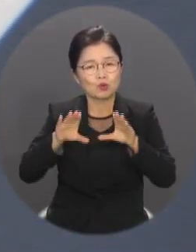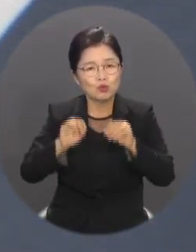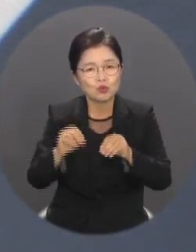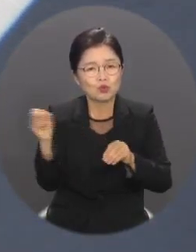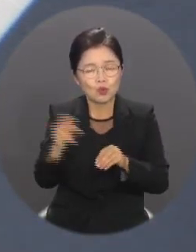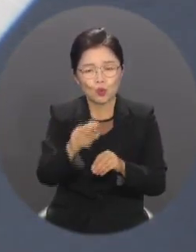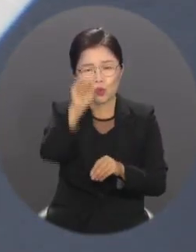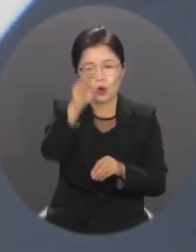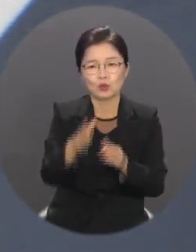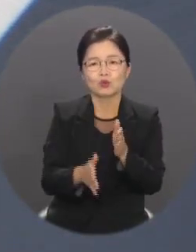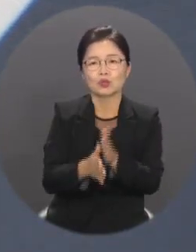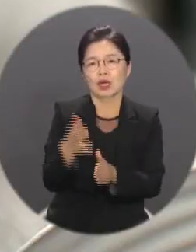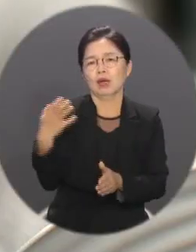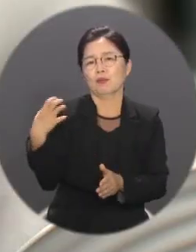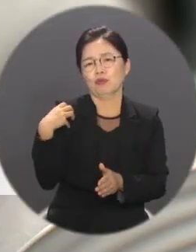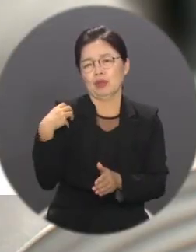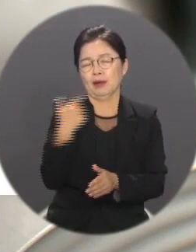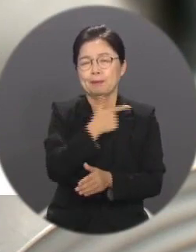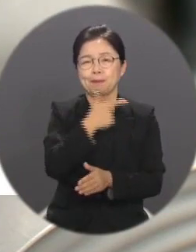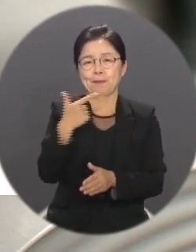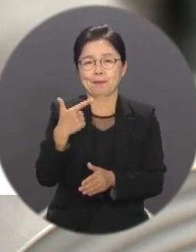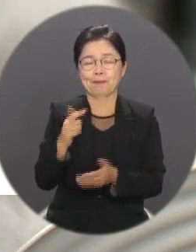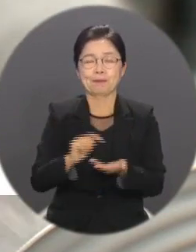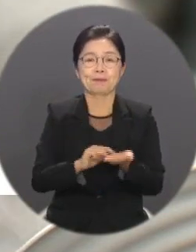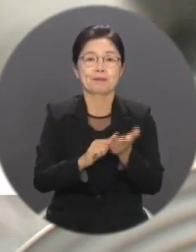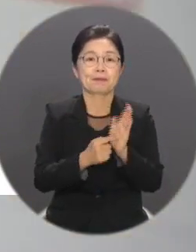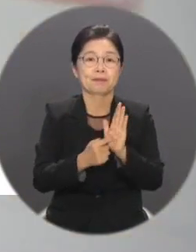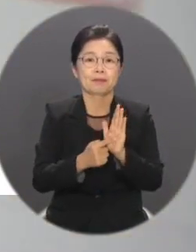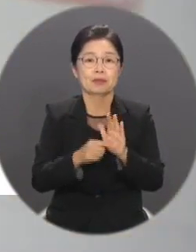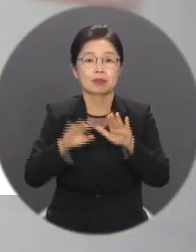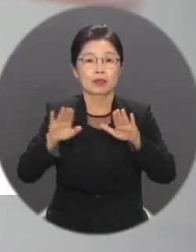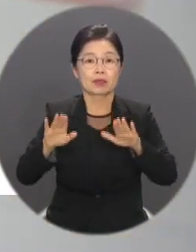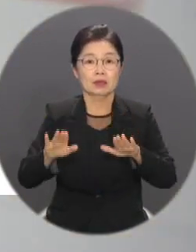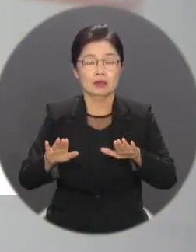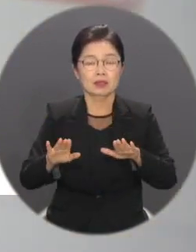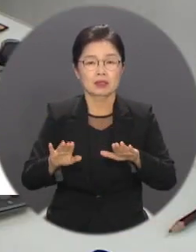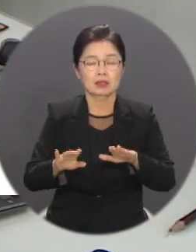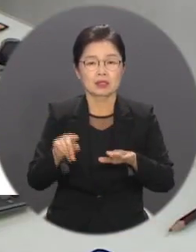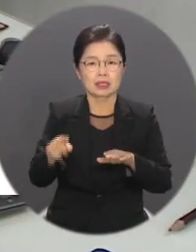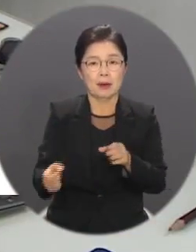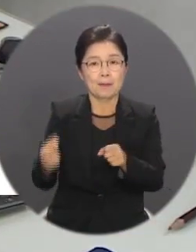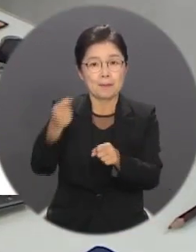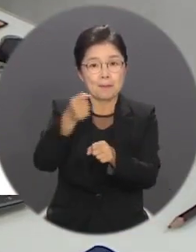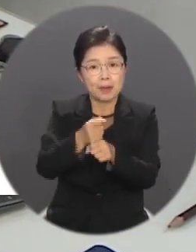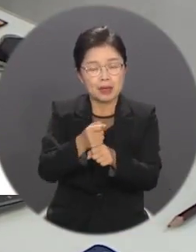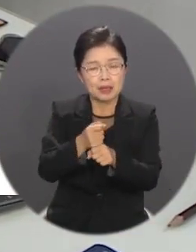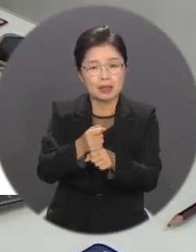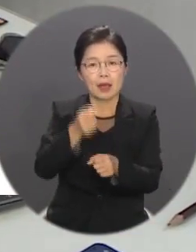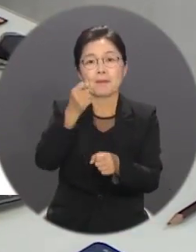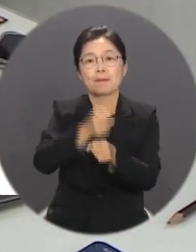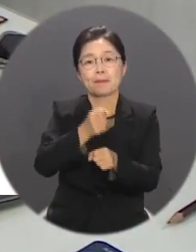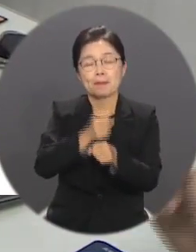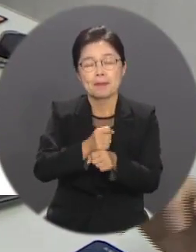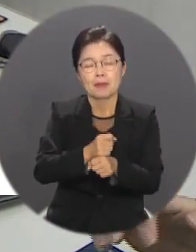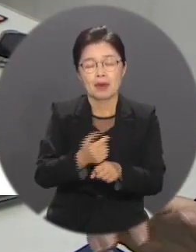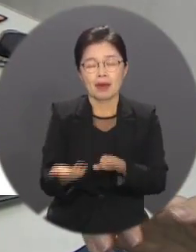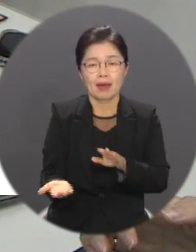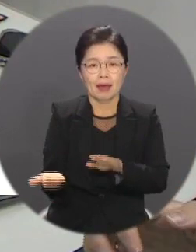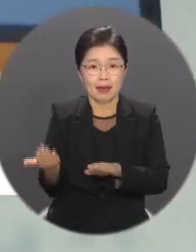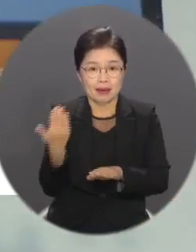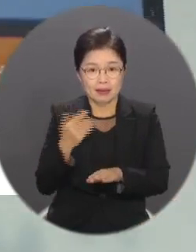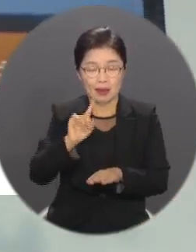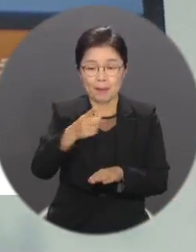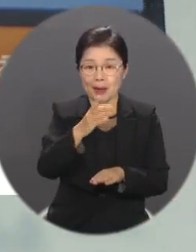부담의 하는 상황입니다 올해 하반기 재개되는 광주 상생 카드의 발행의 감도가 기존 100만 원에서 50만